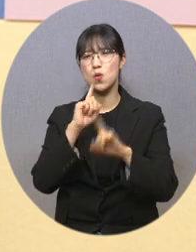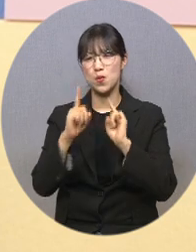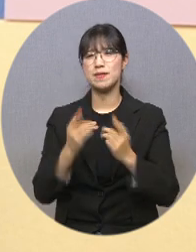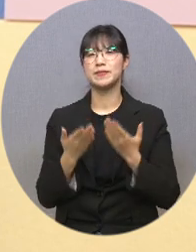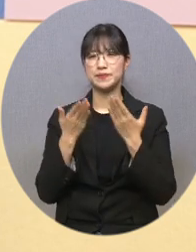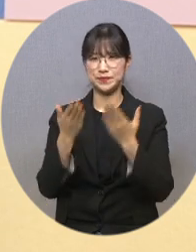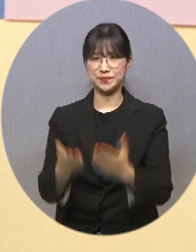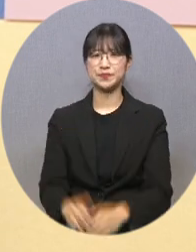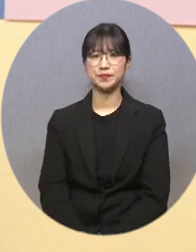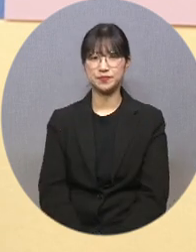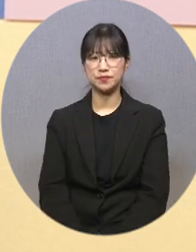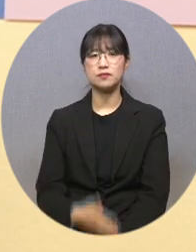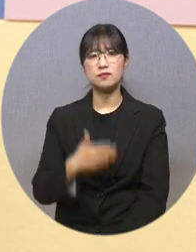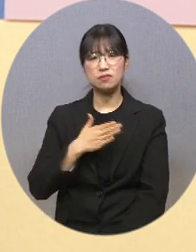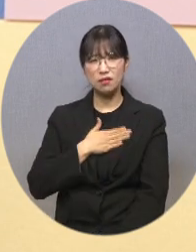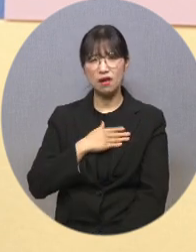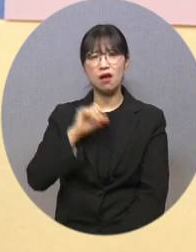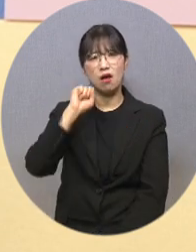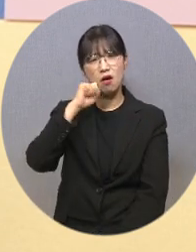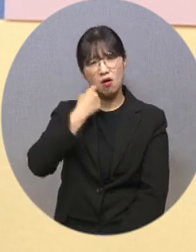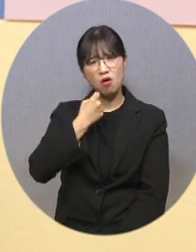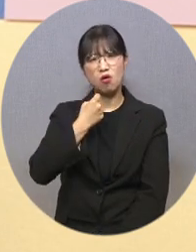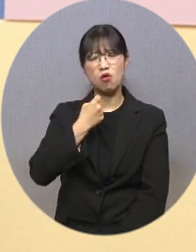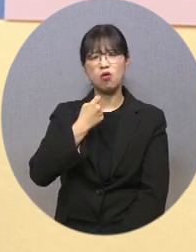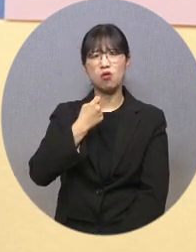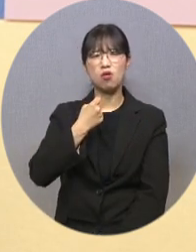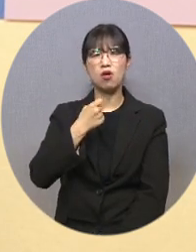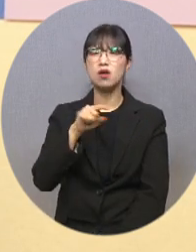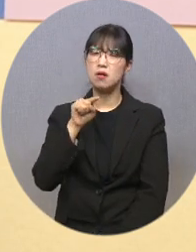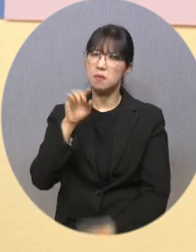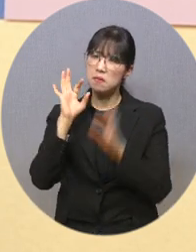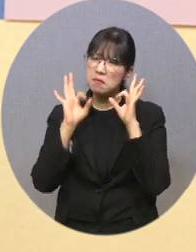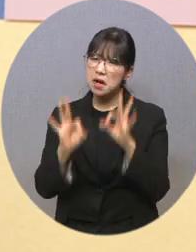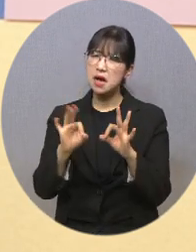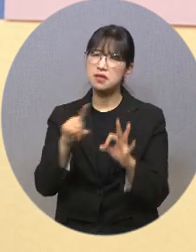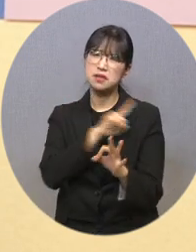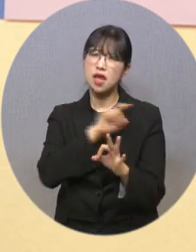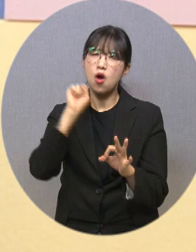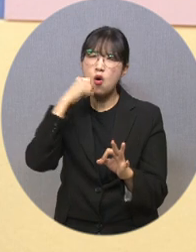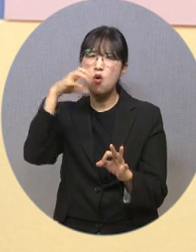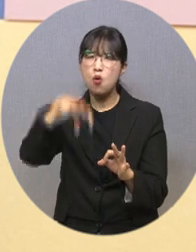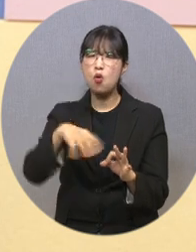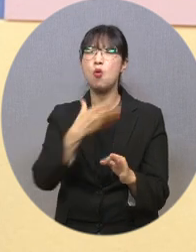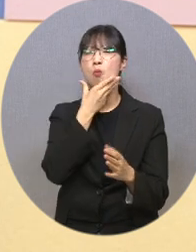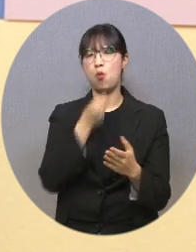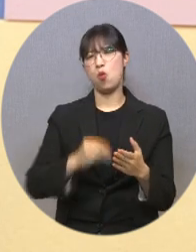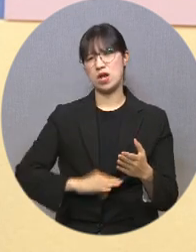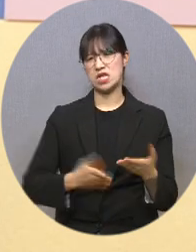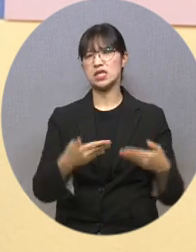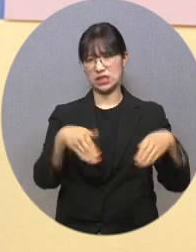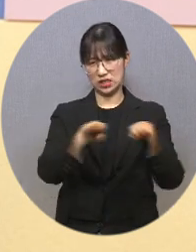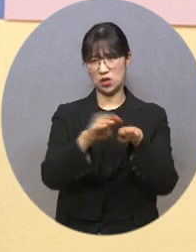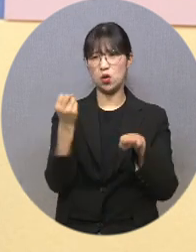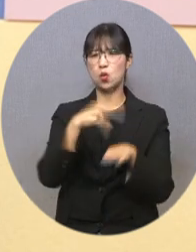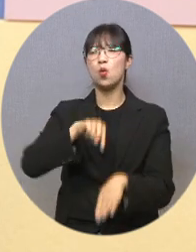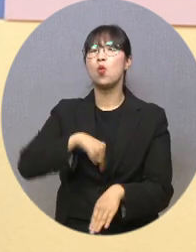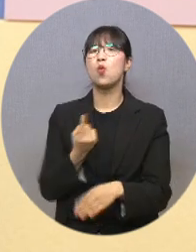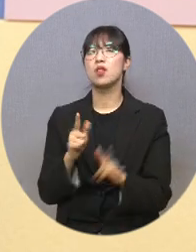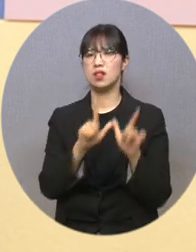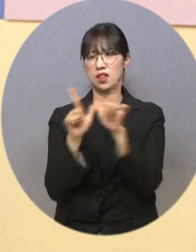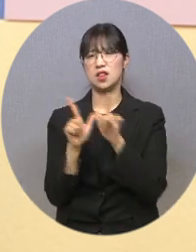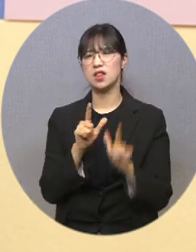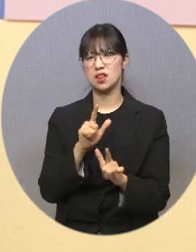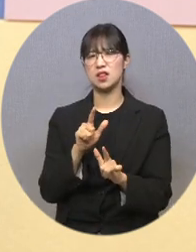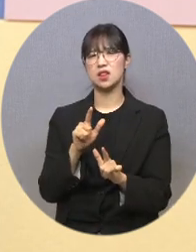드리고요. 제일 어려움을 겪고 있는 곳이 이제 복지시설인 것 같아요. 네. 그리고 혼자 사시는 독거 노인들